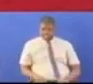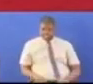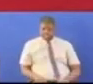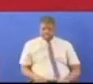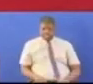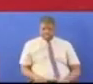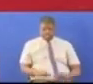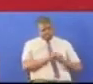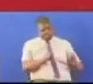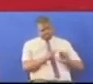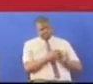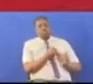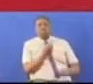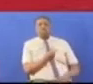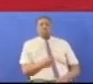kifungu cha 12